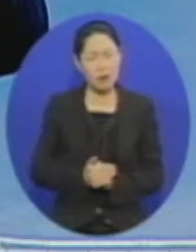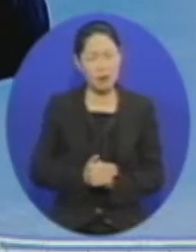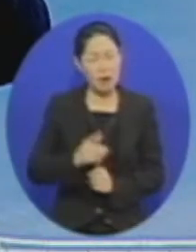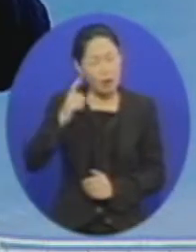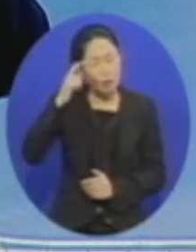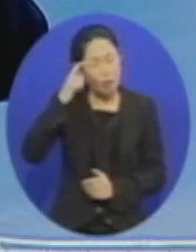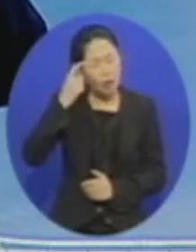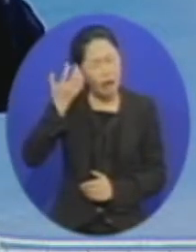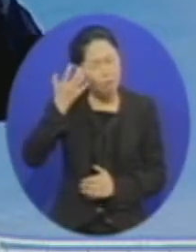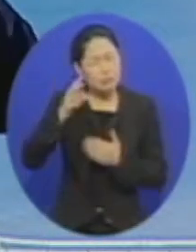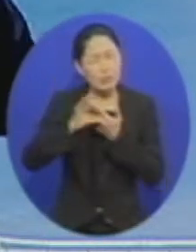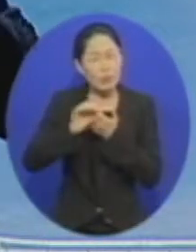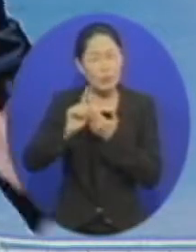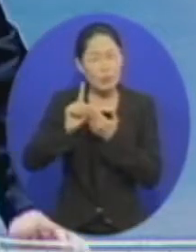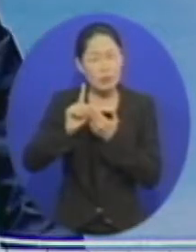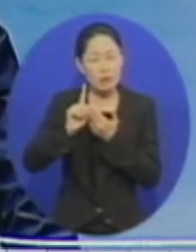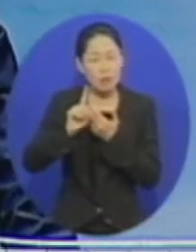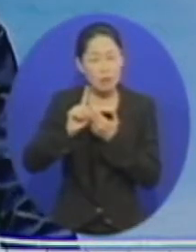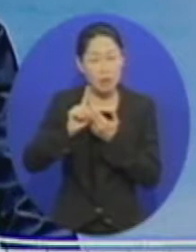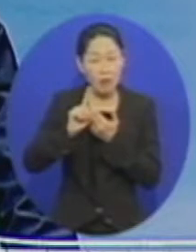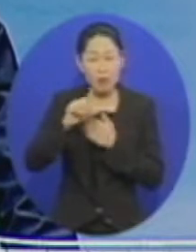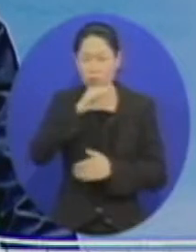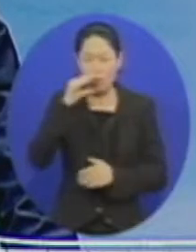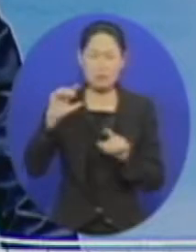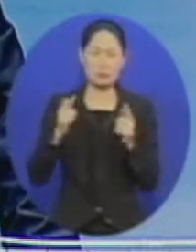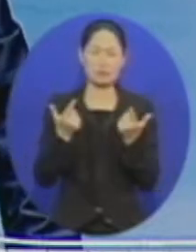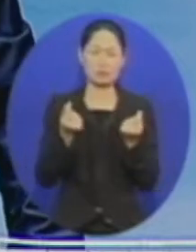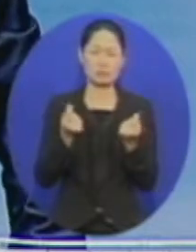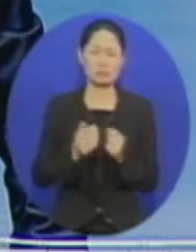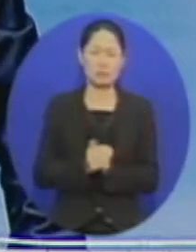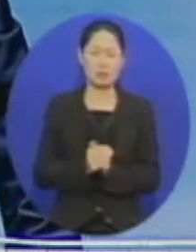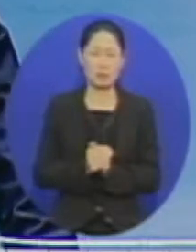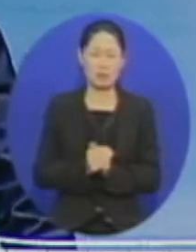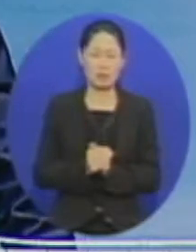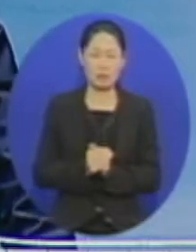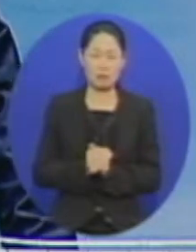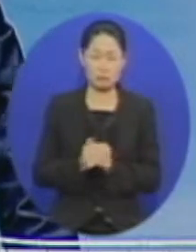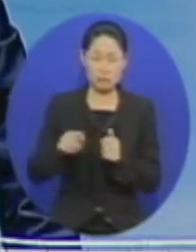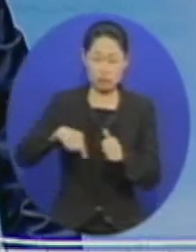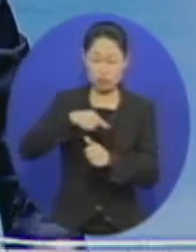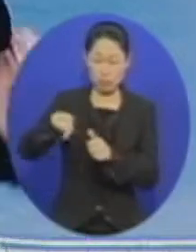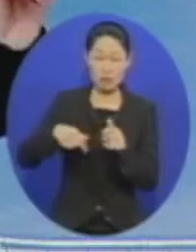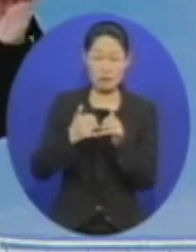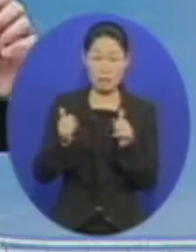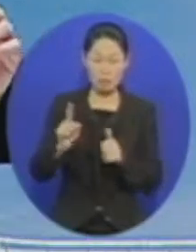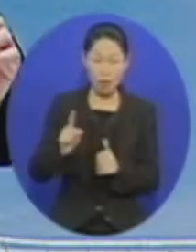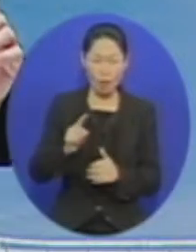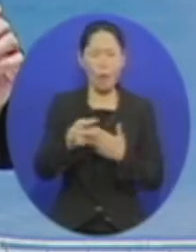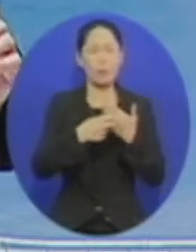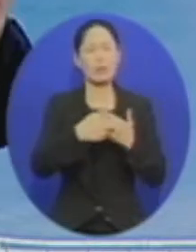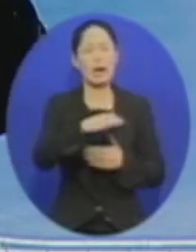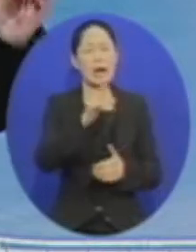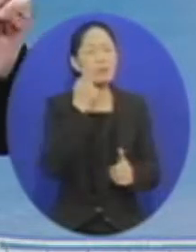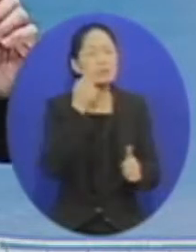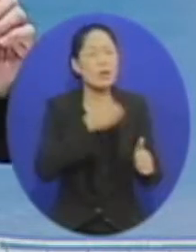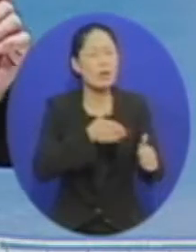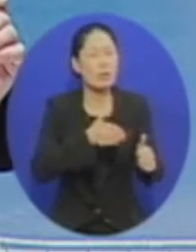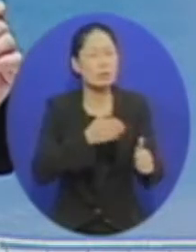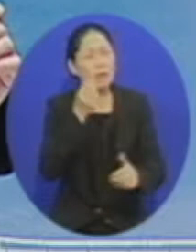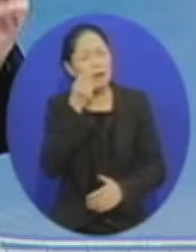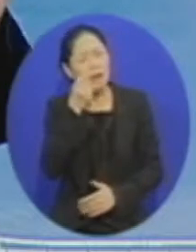머리가 아프면 큰 정상이 아닌 거죠 그러면 쥬베이 있는 에 있는 사람들도 병원에 가봐 여 그것이